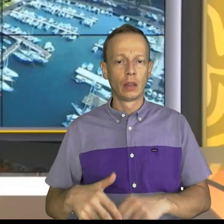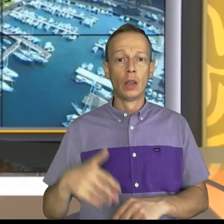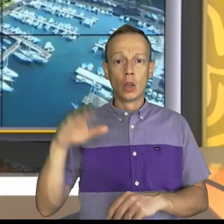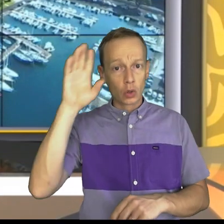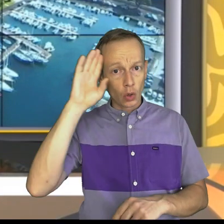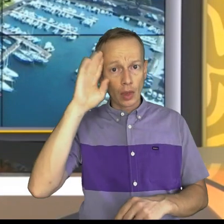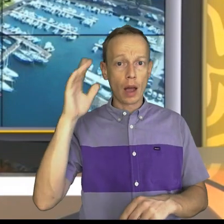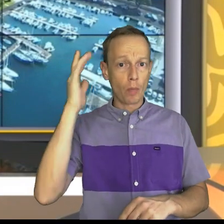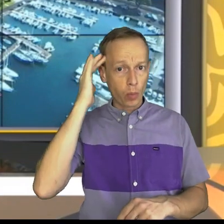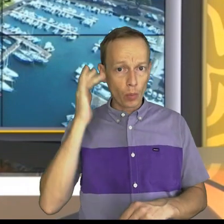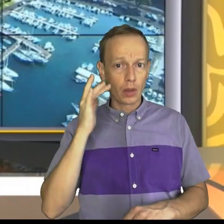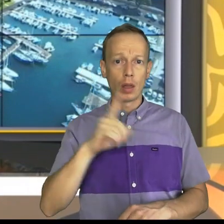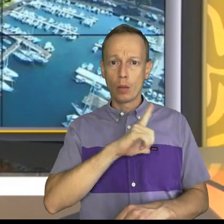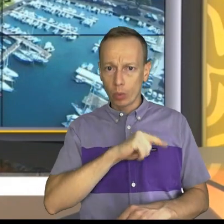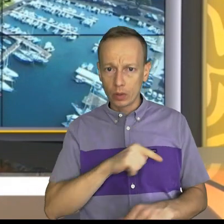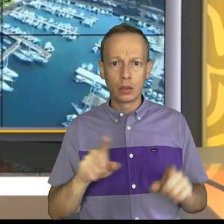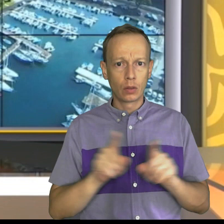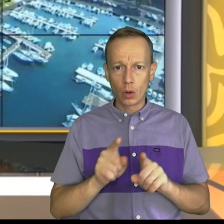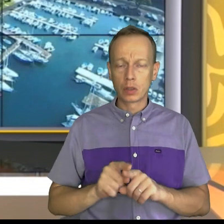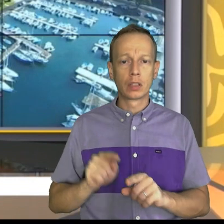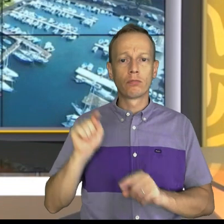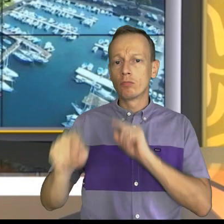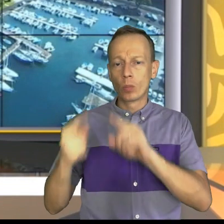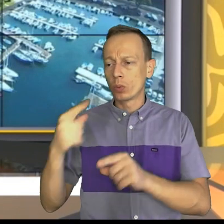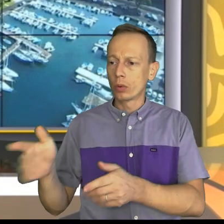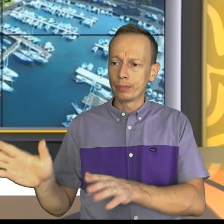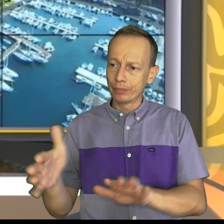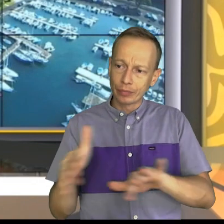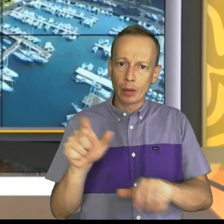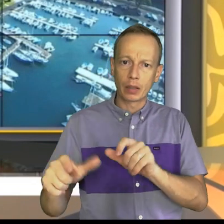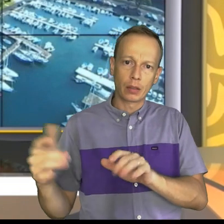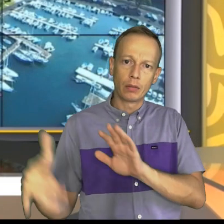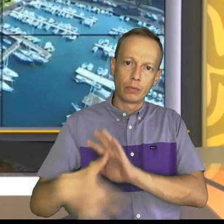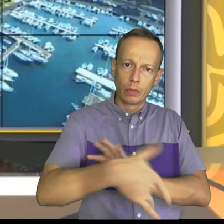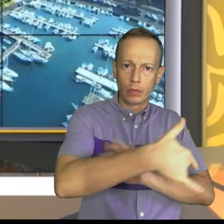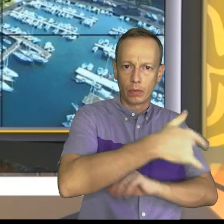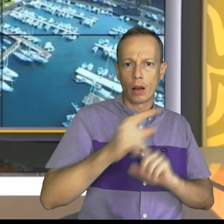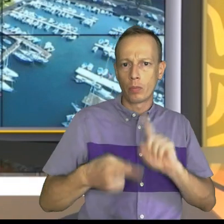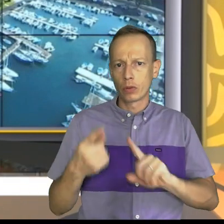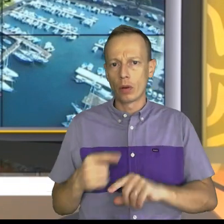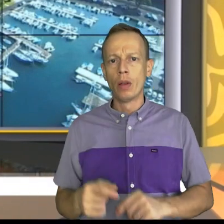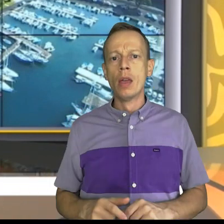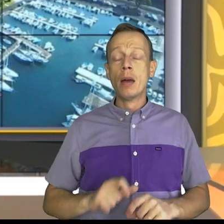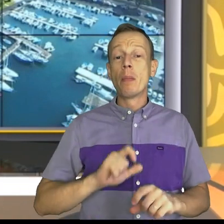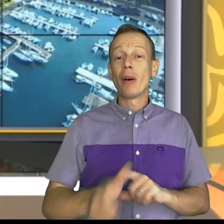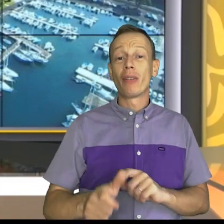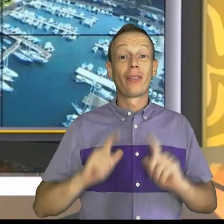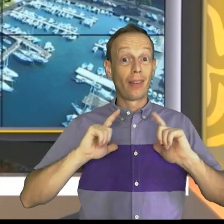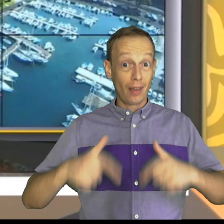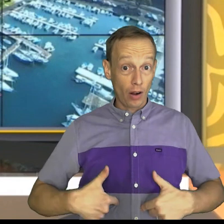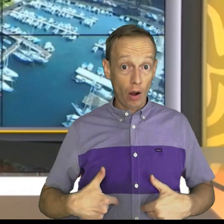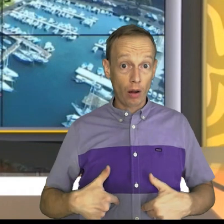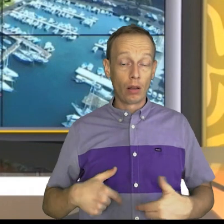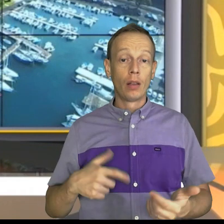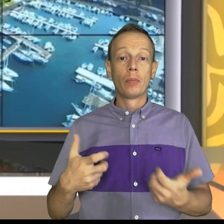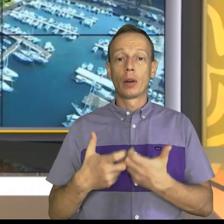La gendarmerie, les pompiers et la police municipale pour procéder à évacuer les plages dans un premier temps. Dans un